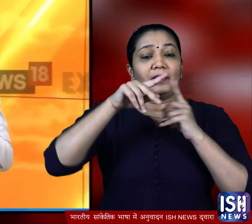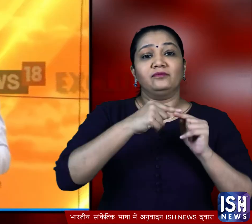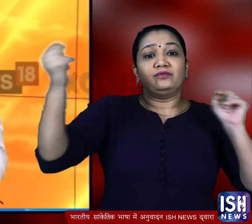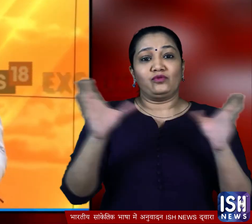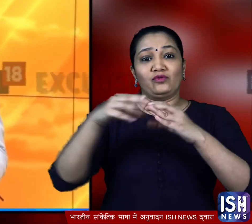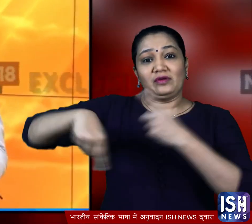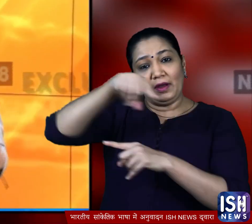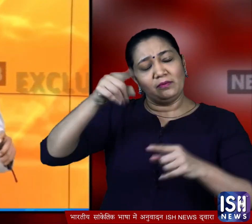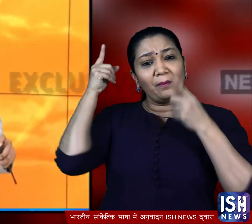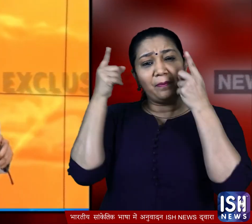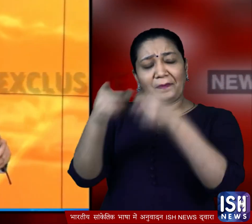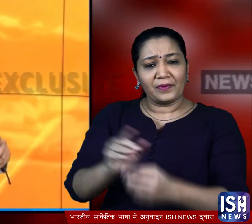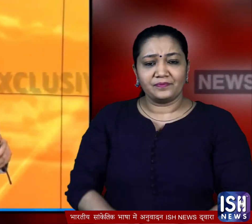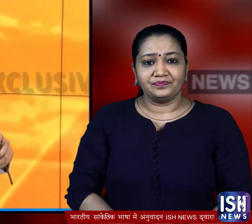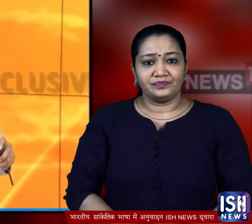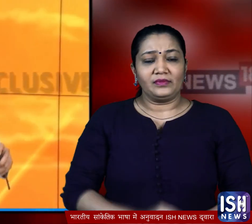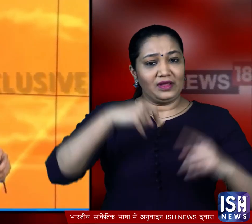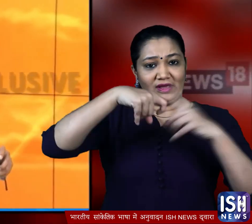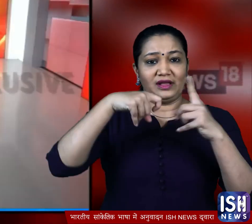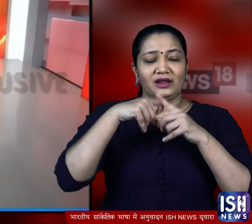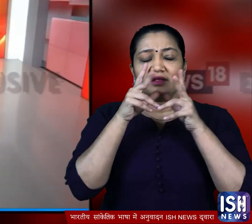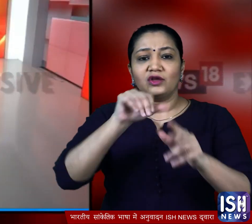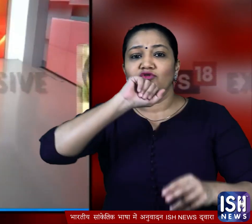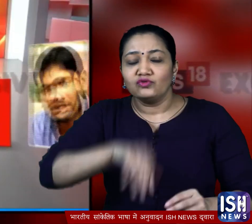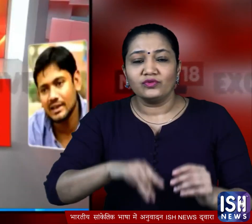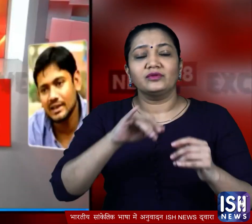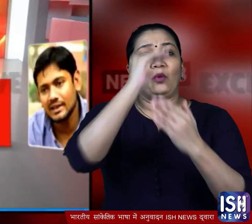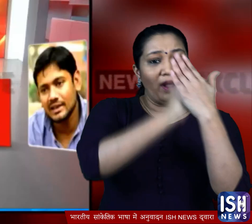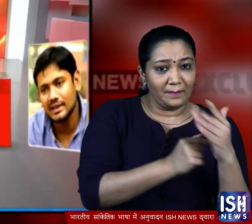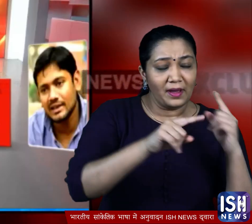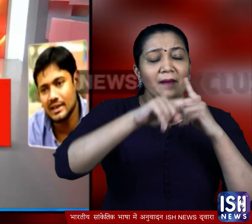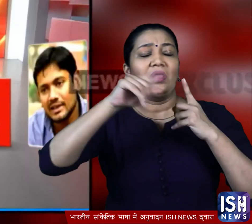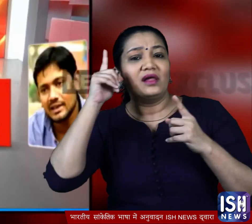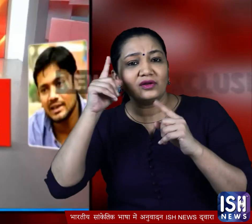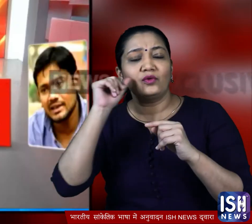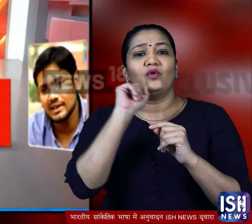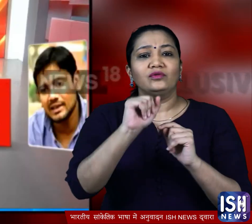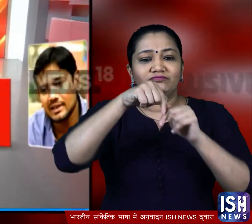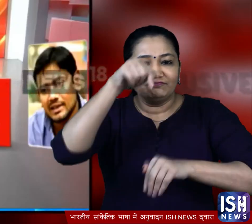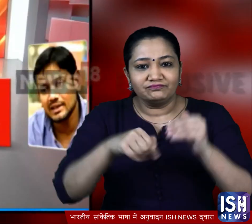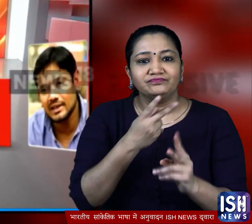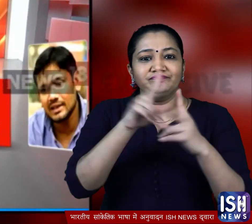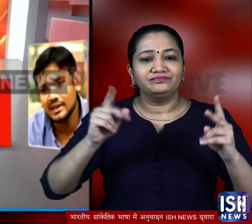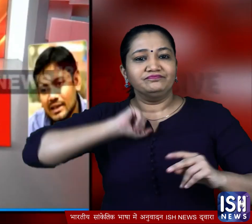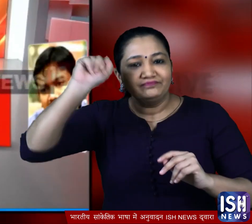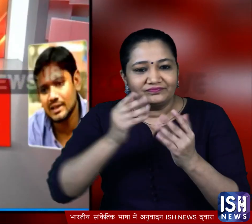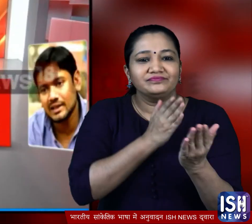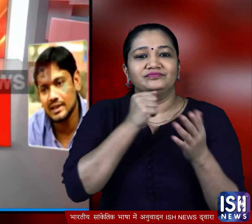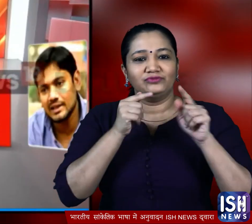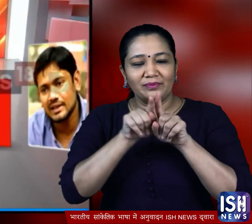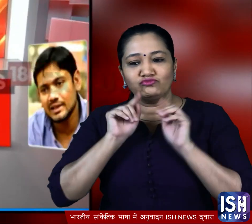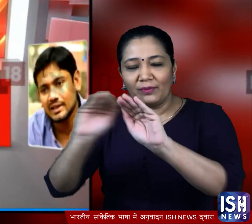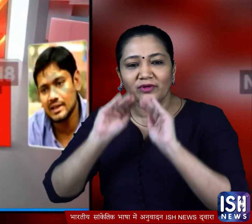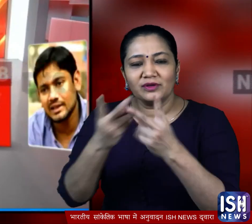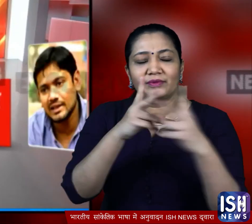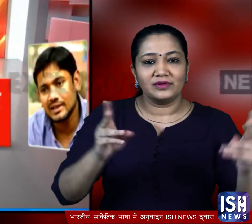हमला बोलने से भी नहीं चूके। बताया गया कि कांग्रेस नेता कन्हैया कुमार युवा संसद के अलावा लखनऊ में पार्टी उम्मीदवारों के लिए प्रचार करने भी पहुंचे,